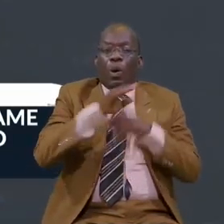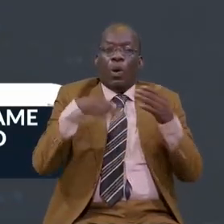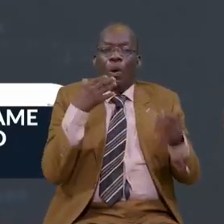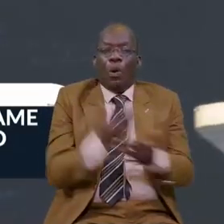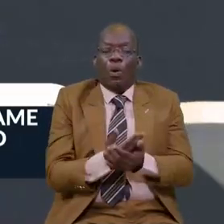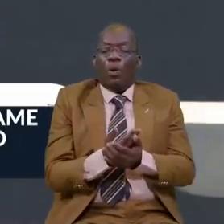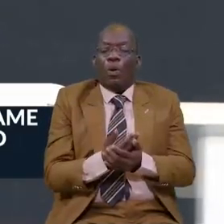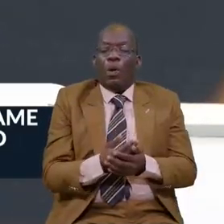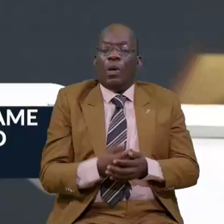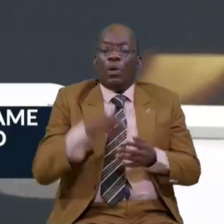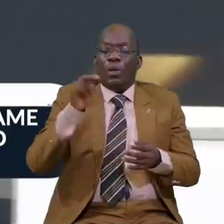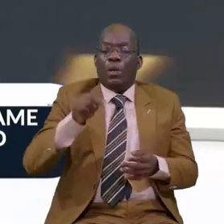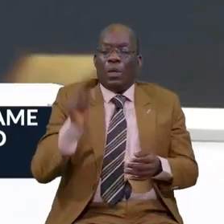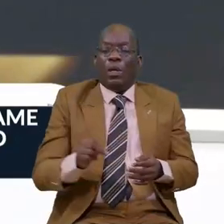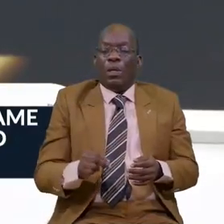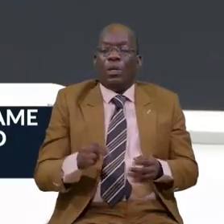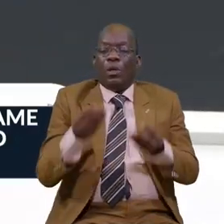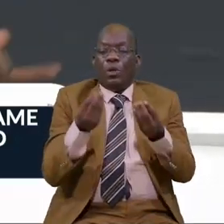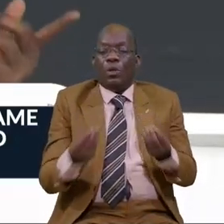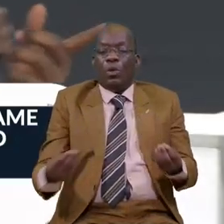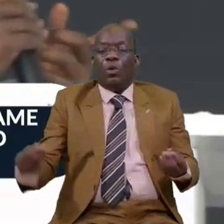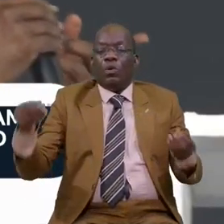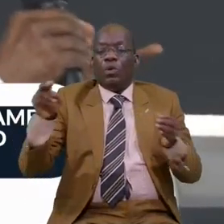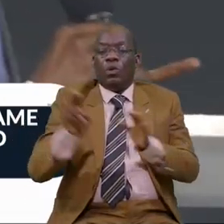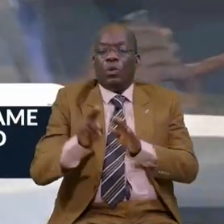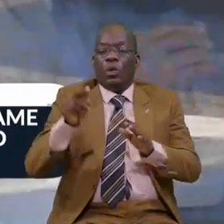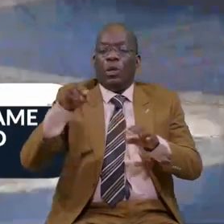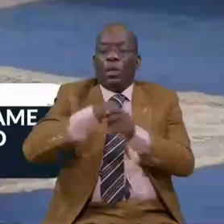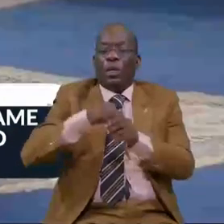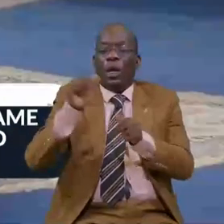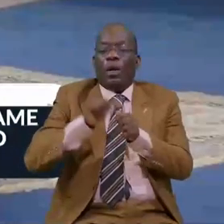dispersant de façon surnaturelle toutes les forteresses sataniques. Et troisième élément,